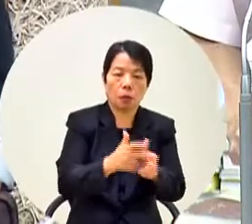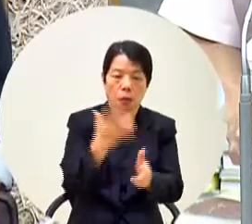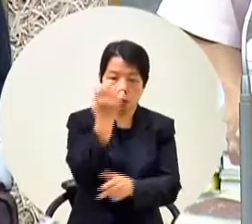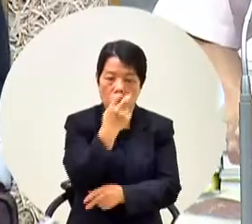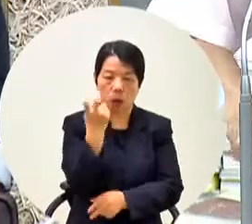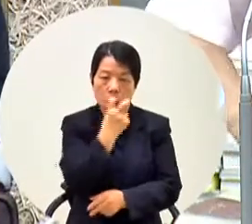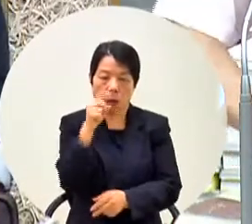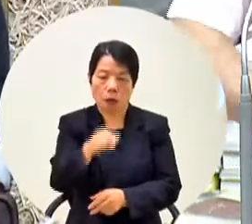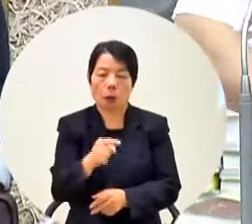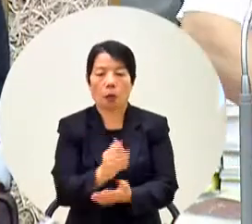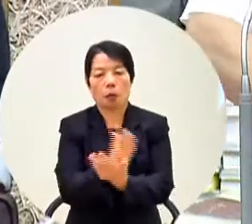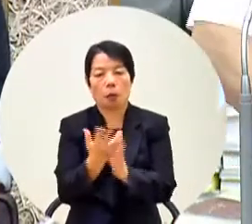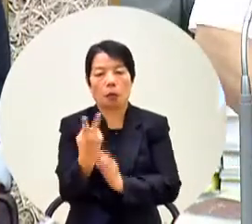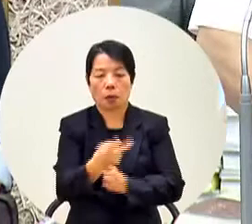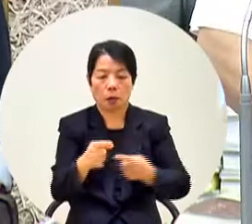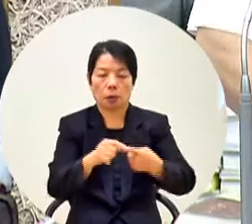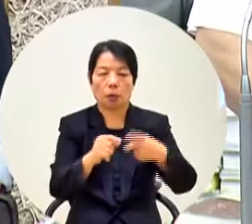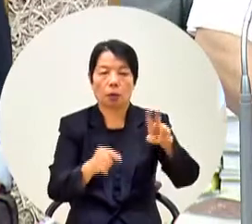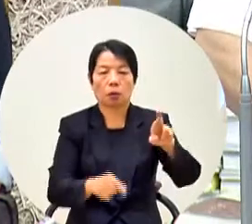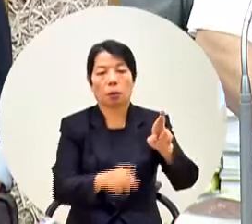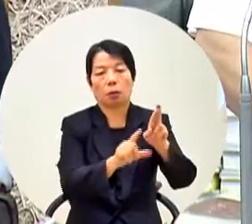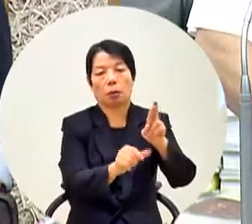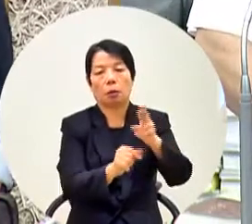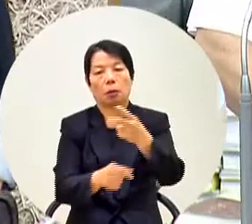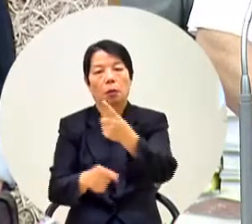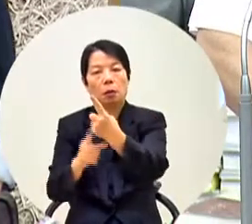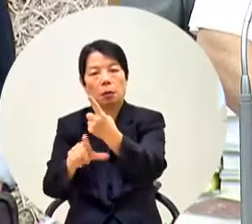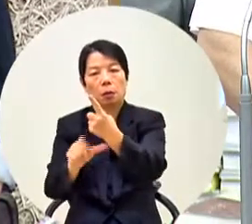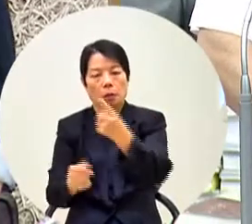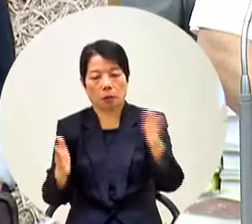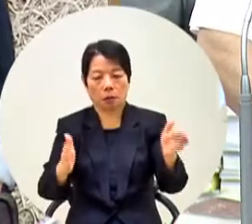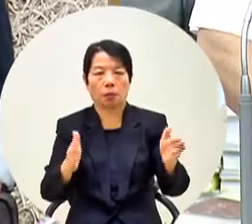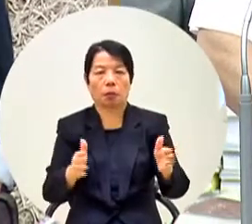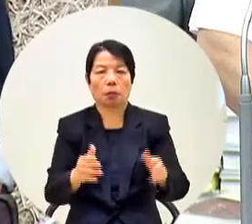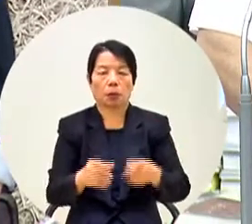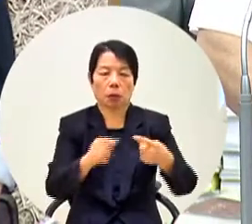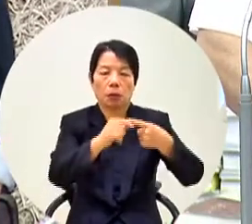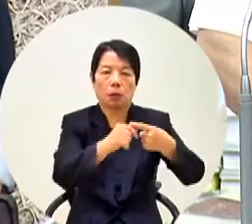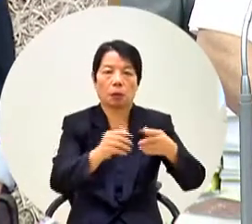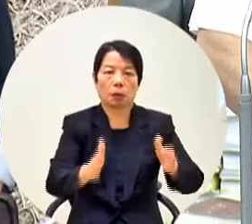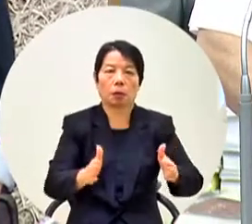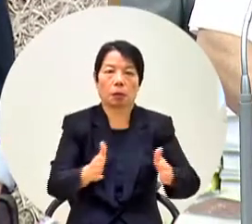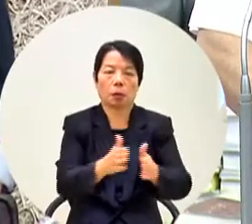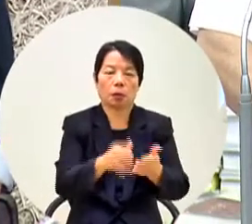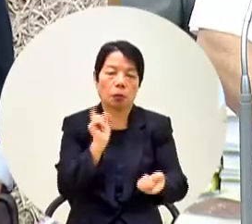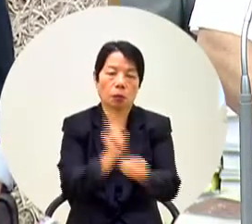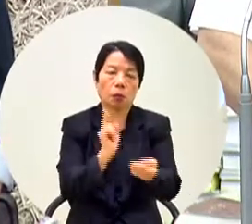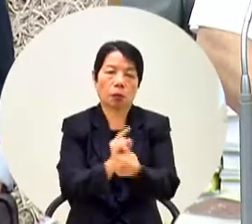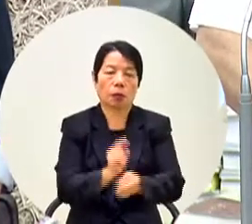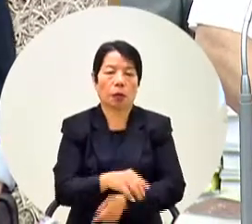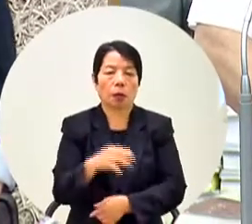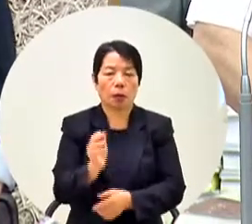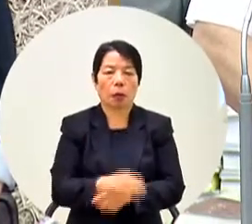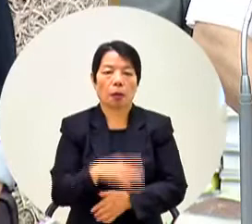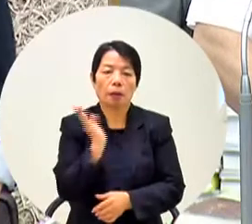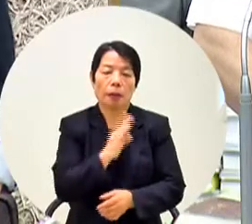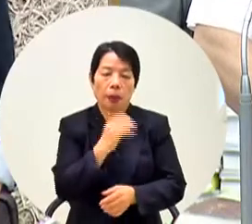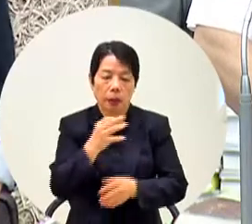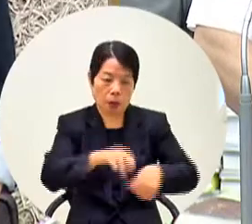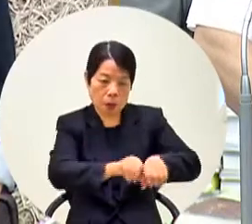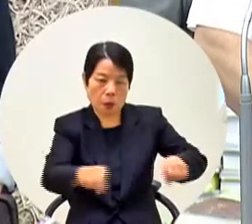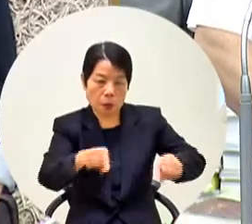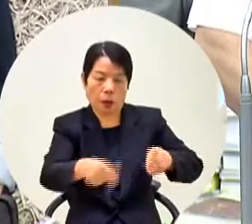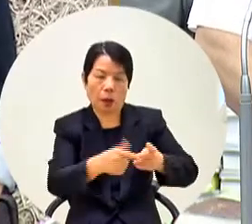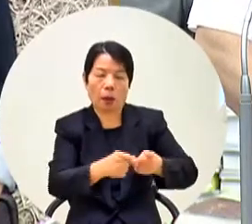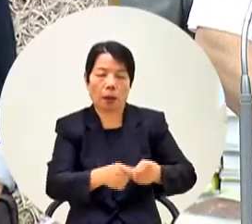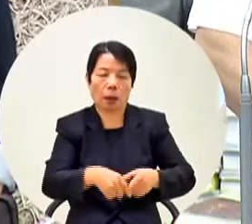两个阶段，在十二月到一月的部分，我们分第一阶段，包括我们废管科、土水科，还有我们稽查科，还有空照科一